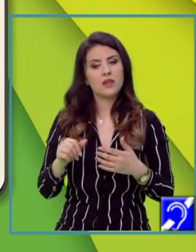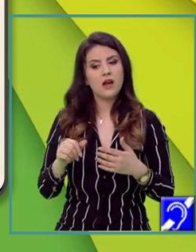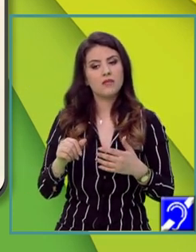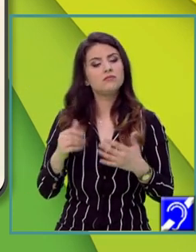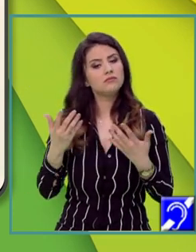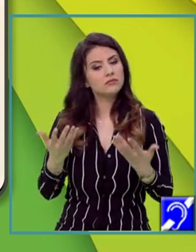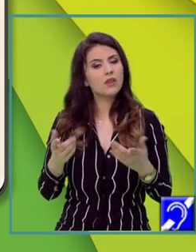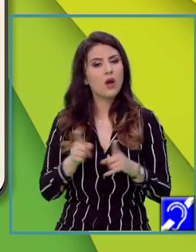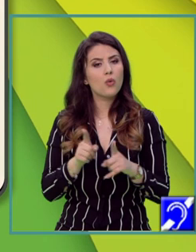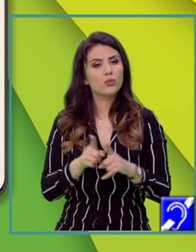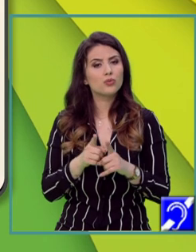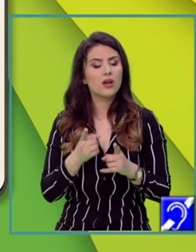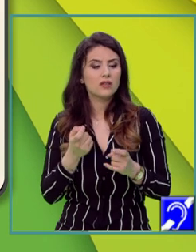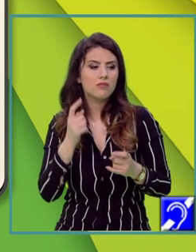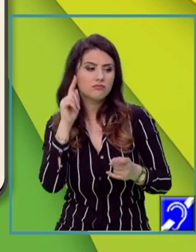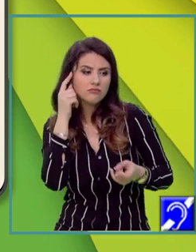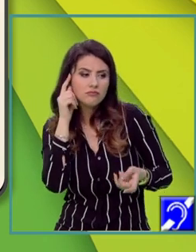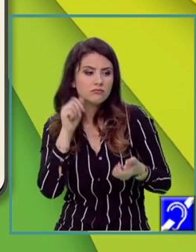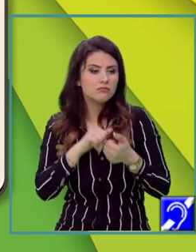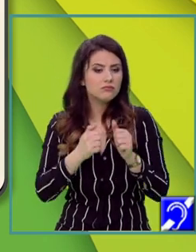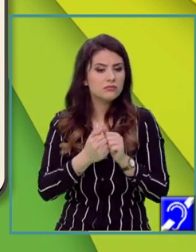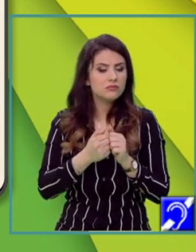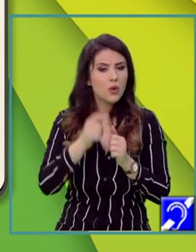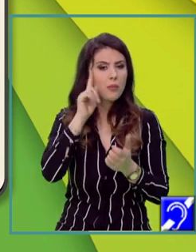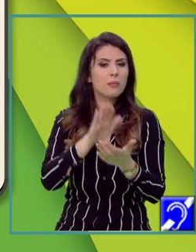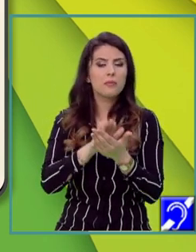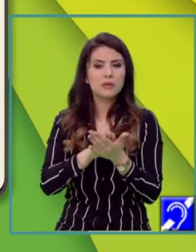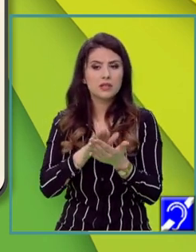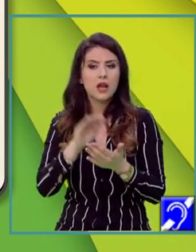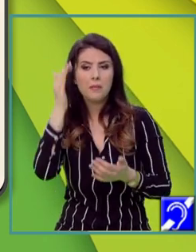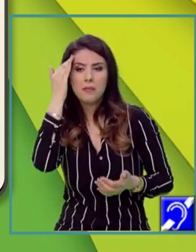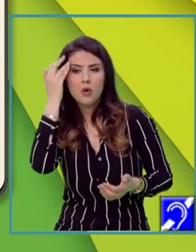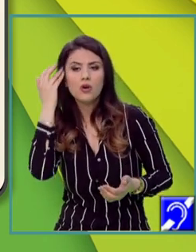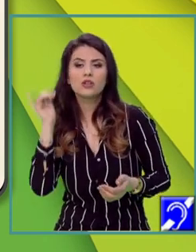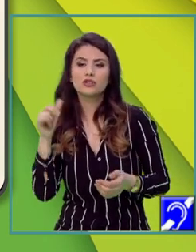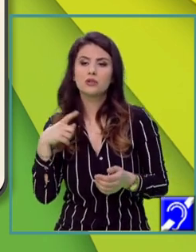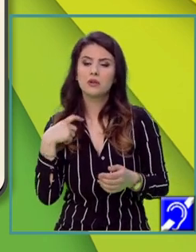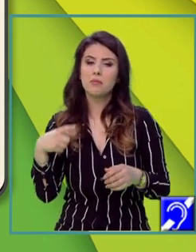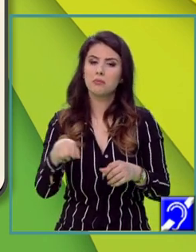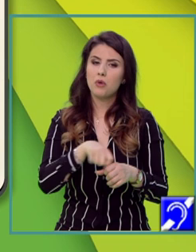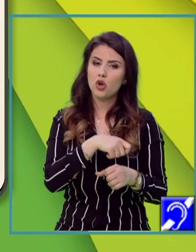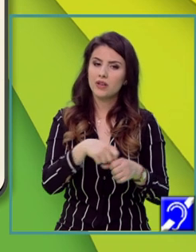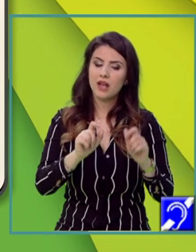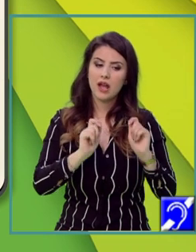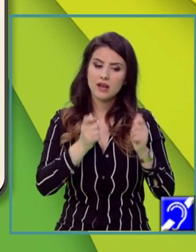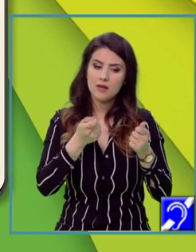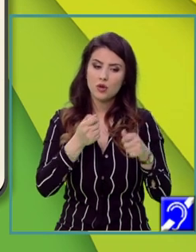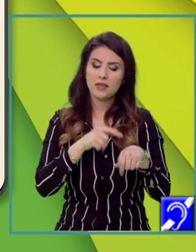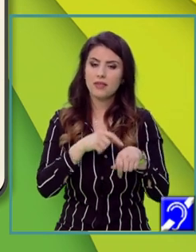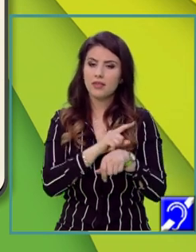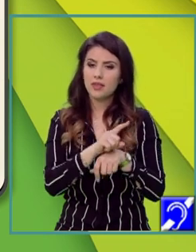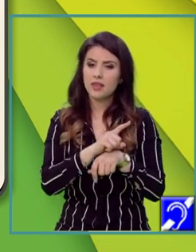al unității de perspectivă sau memoria involuntară ce și modificarea raportului dintre timpul cronologic